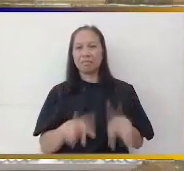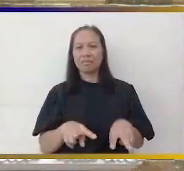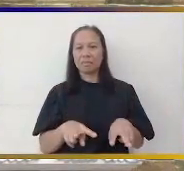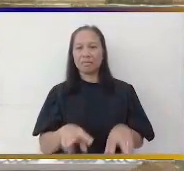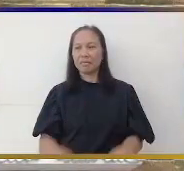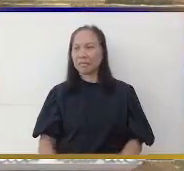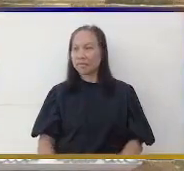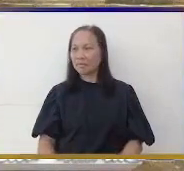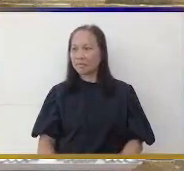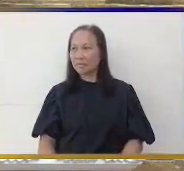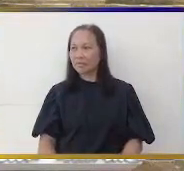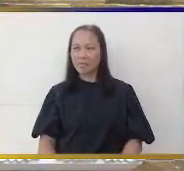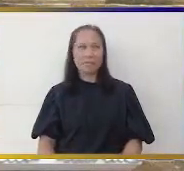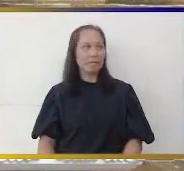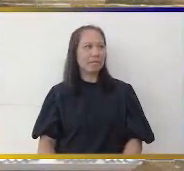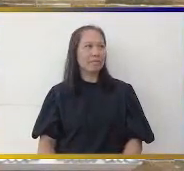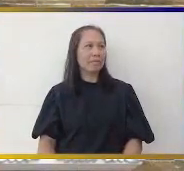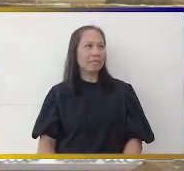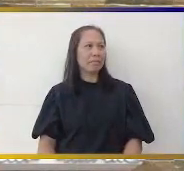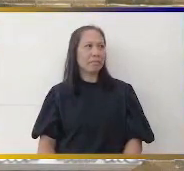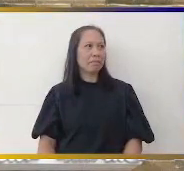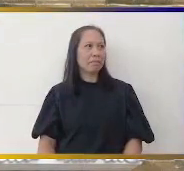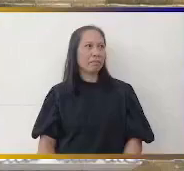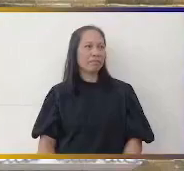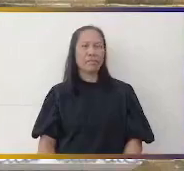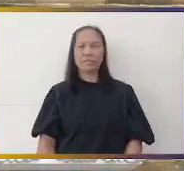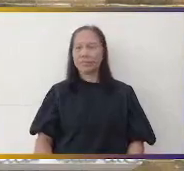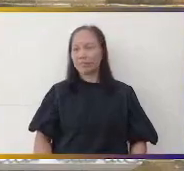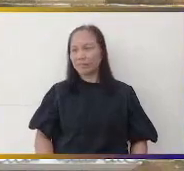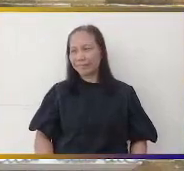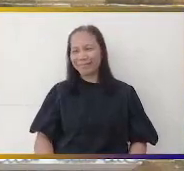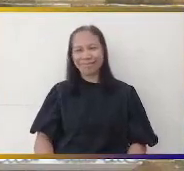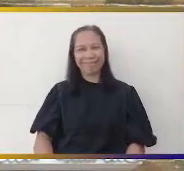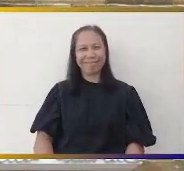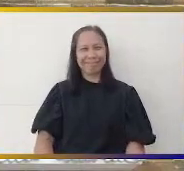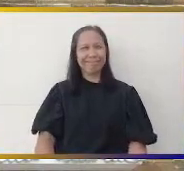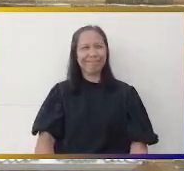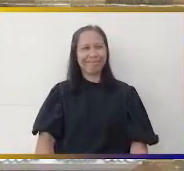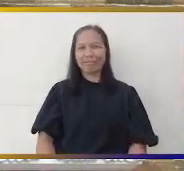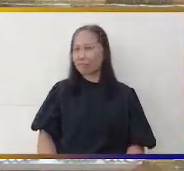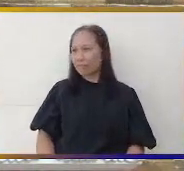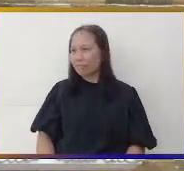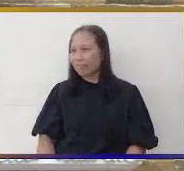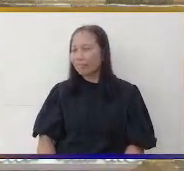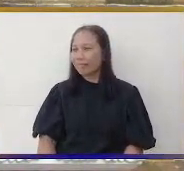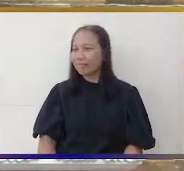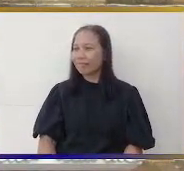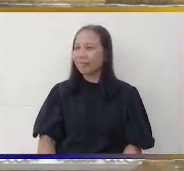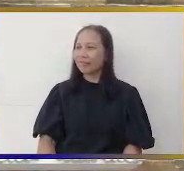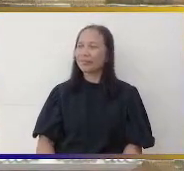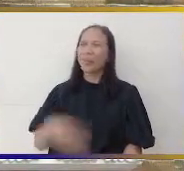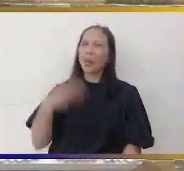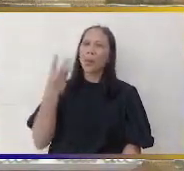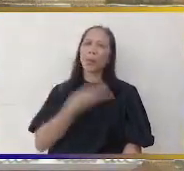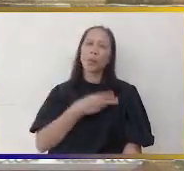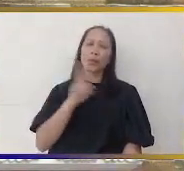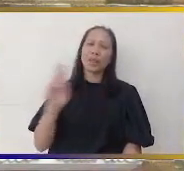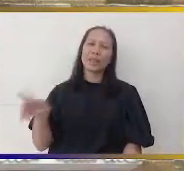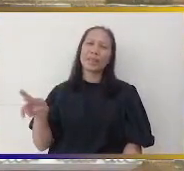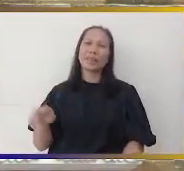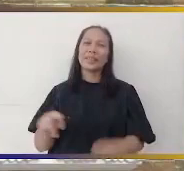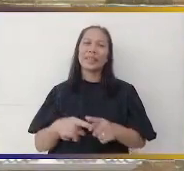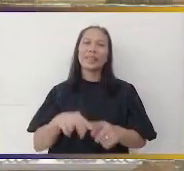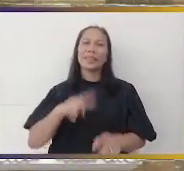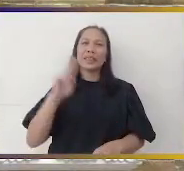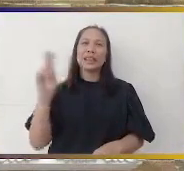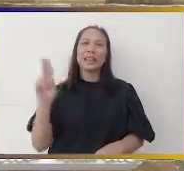hindi tapon walang Sayang you alam natin na pag ginamit mo yan it always has with quality Bakit